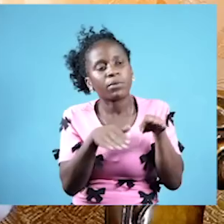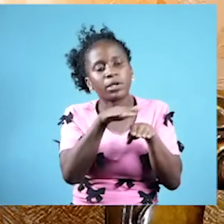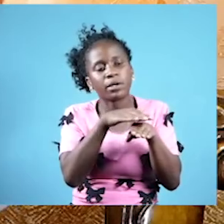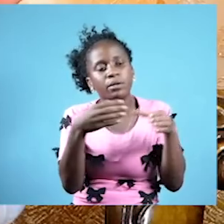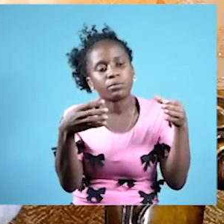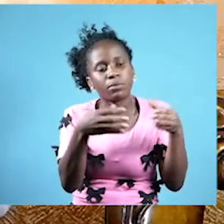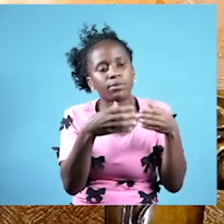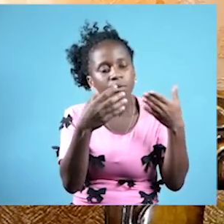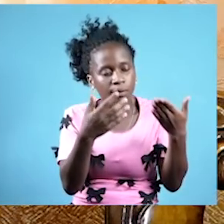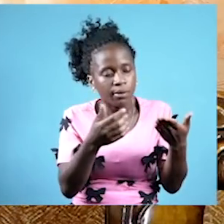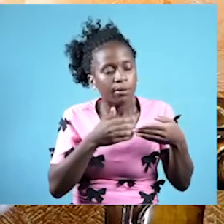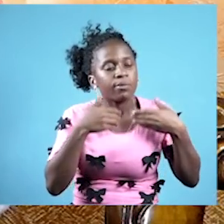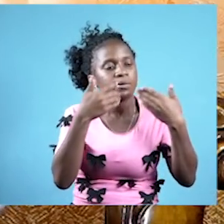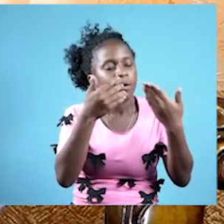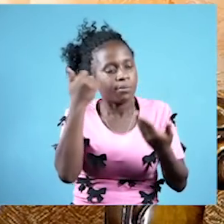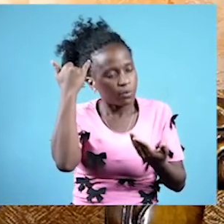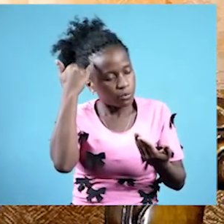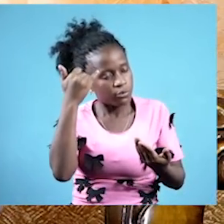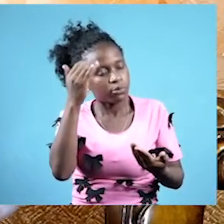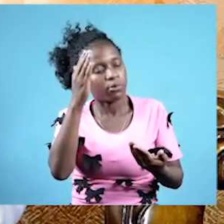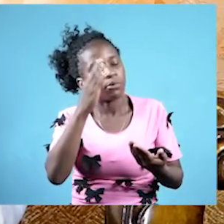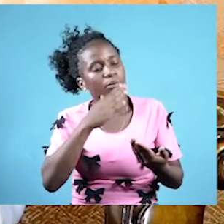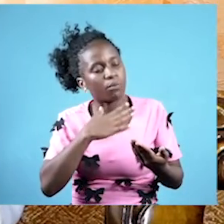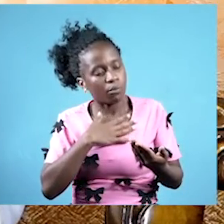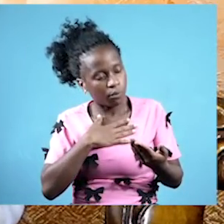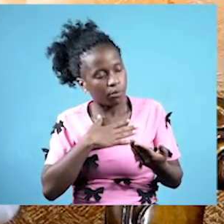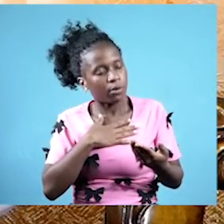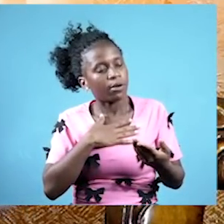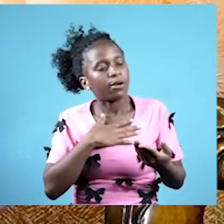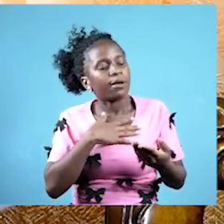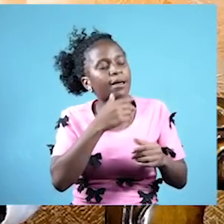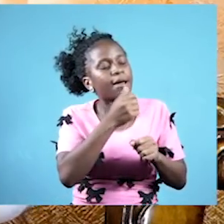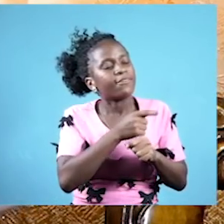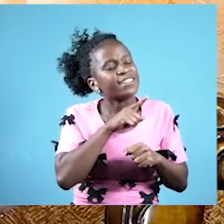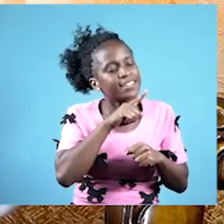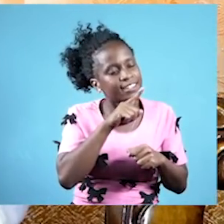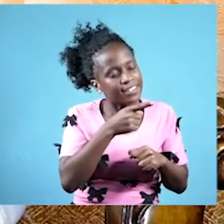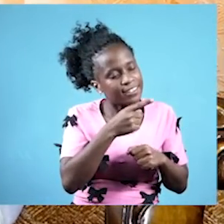Tukakaa, tukazungumza, nikampa fikra zangu ya nini